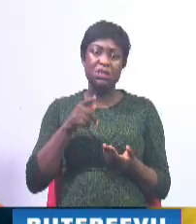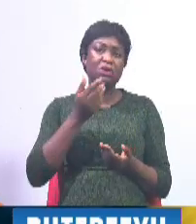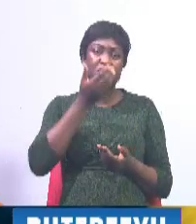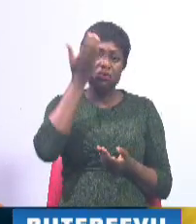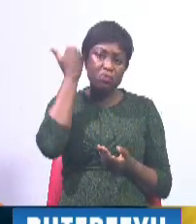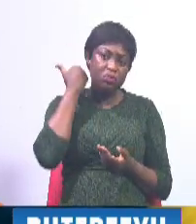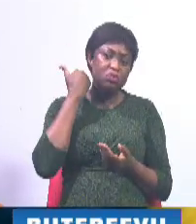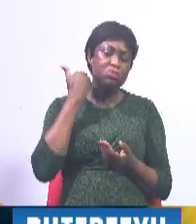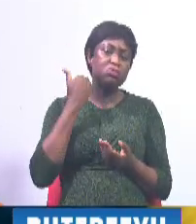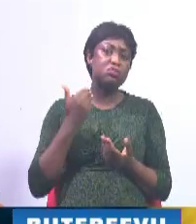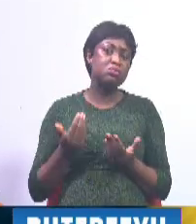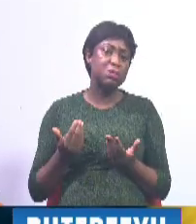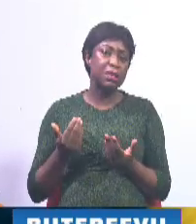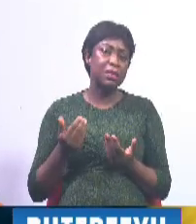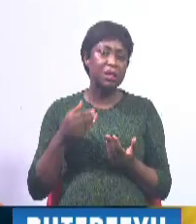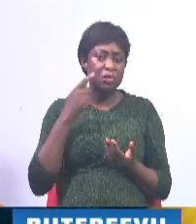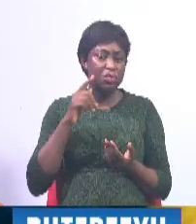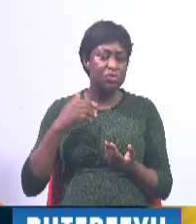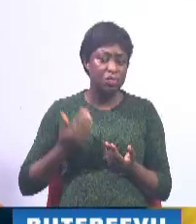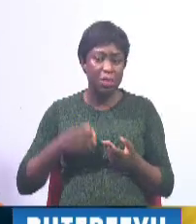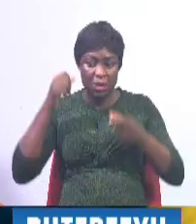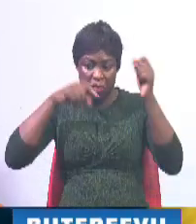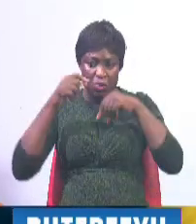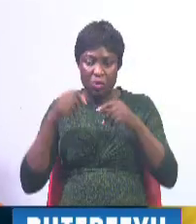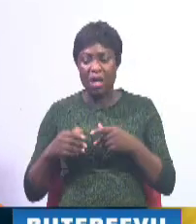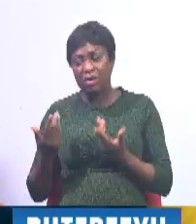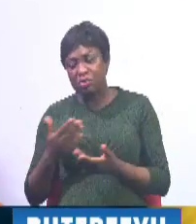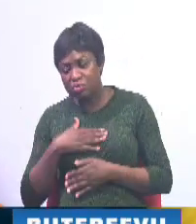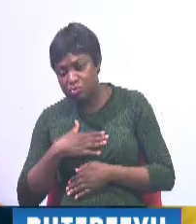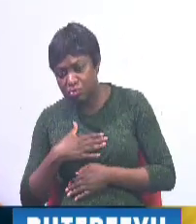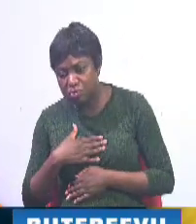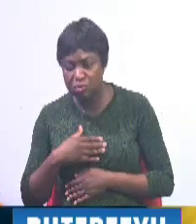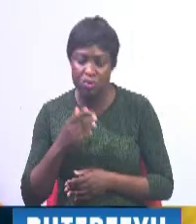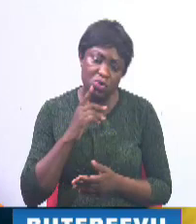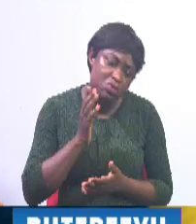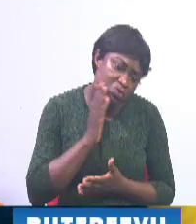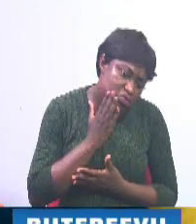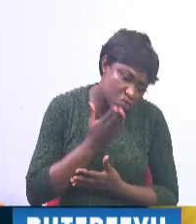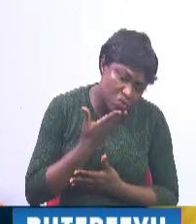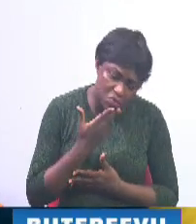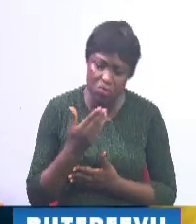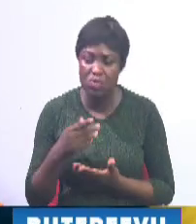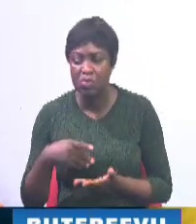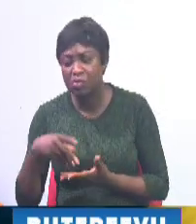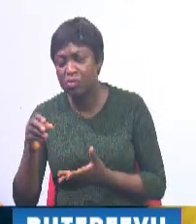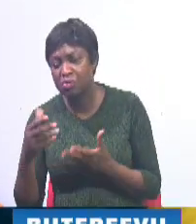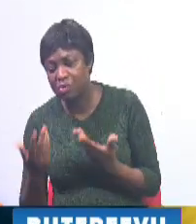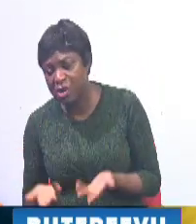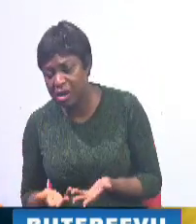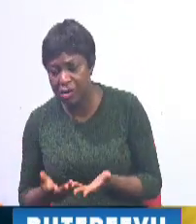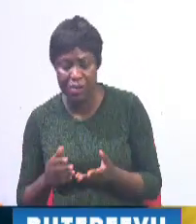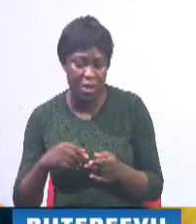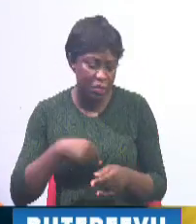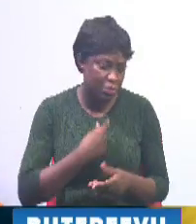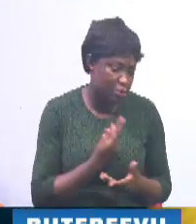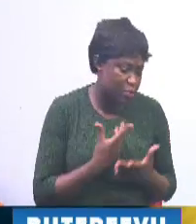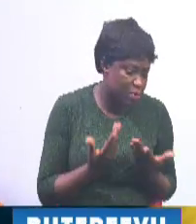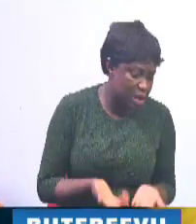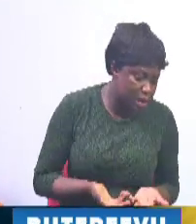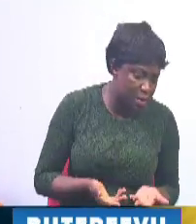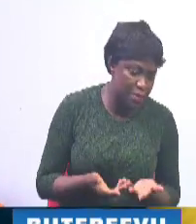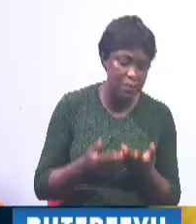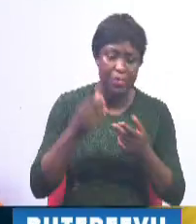ogenze otya kati bw'omuddamu n'omugamba nti jangu tugende ffenna anakkiriza alingaga ogenze otya ondeso otya alingaga